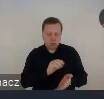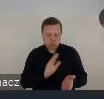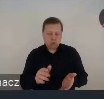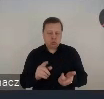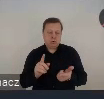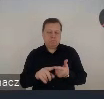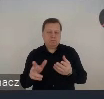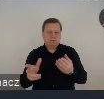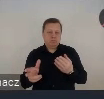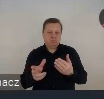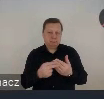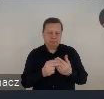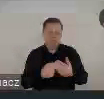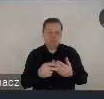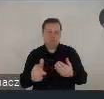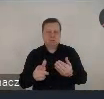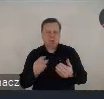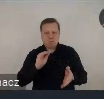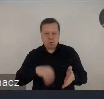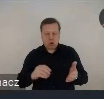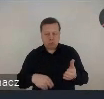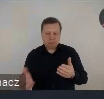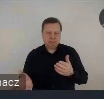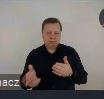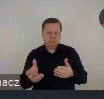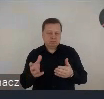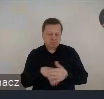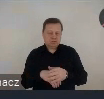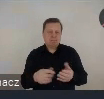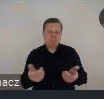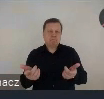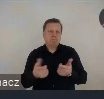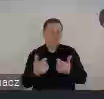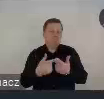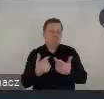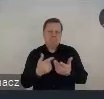z podpisanym właśnie przez te osoby, razem z